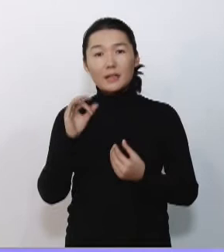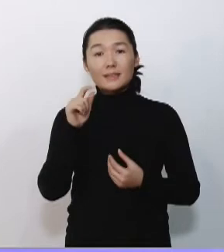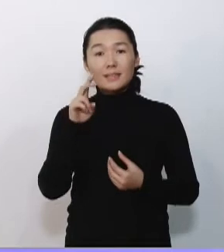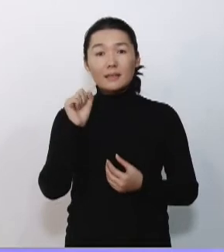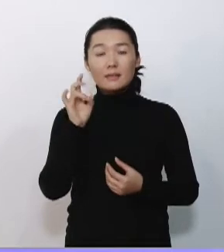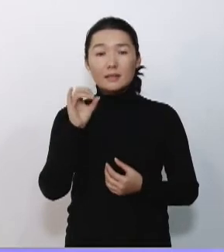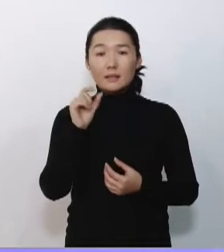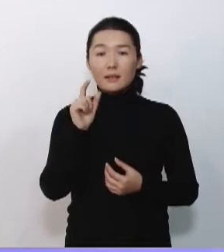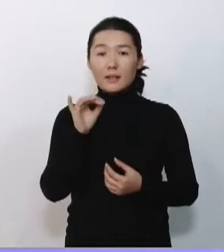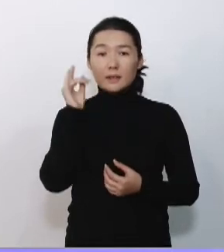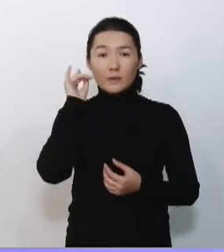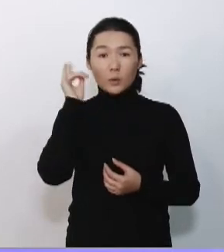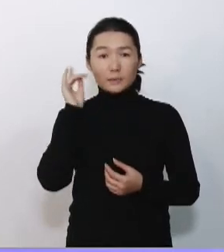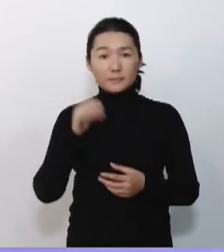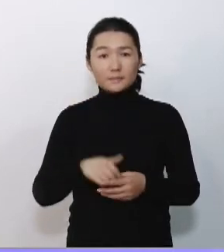звука?